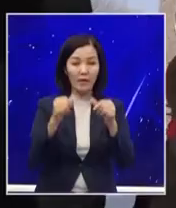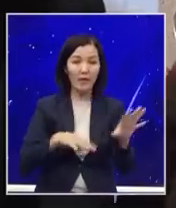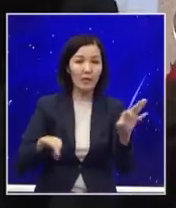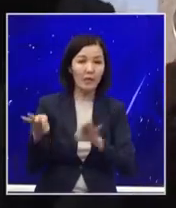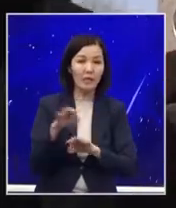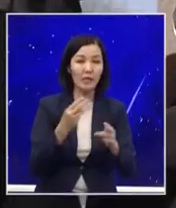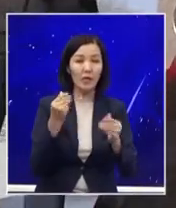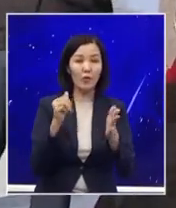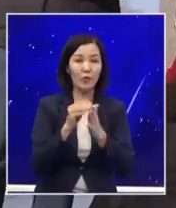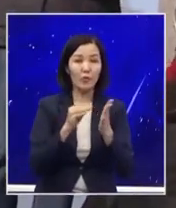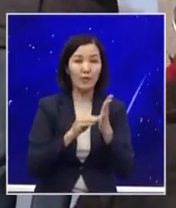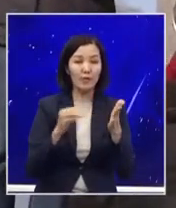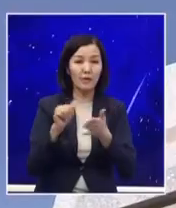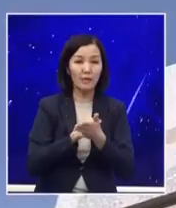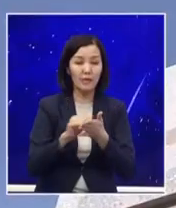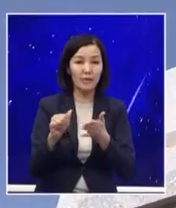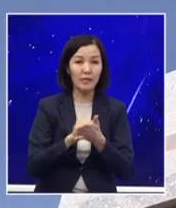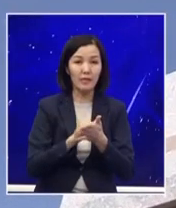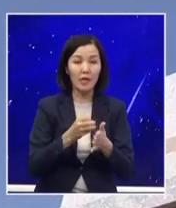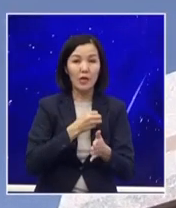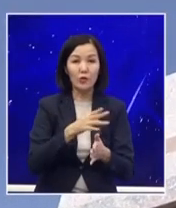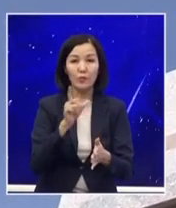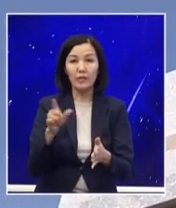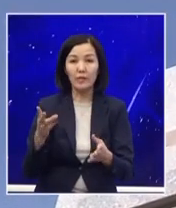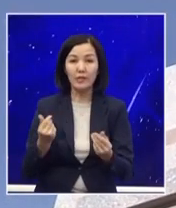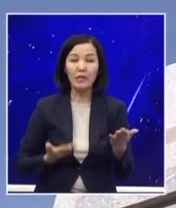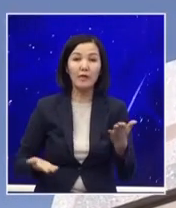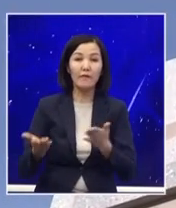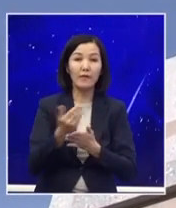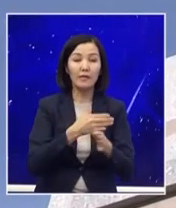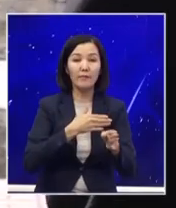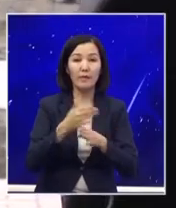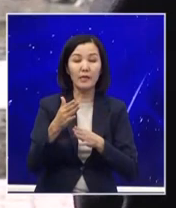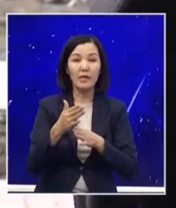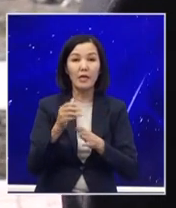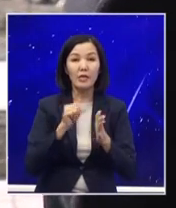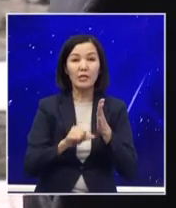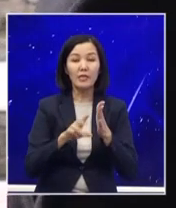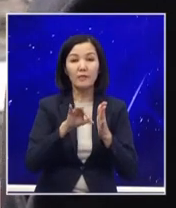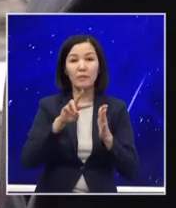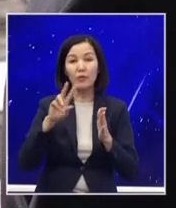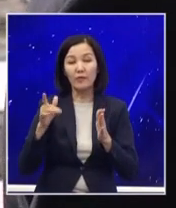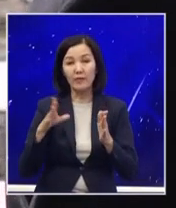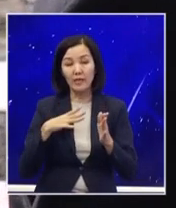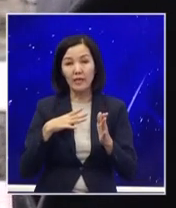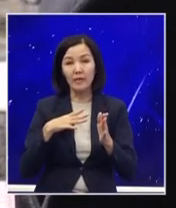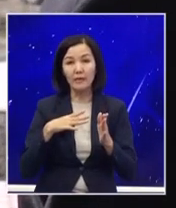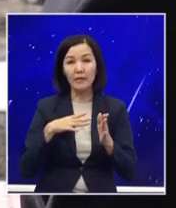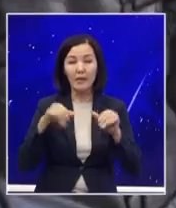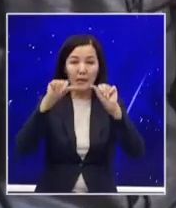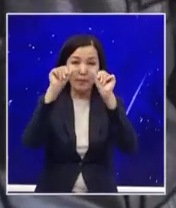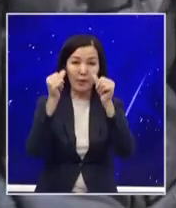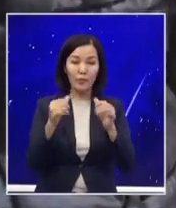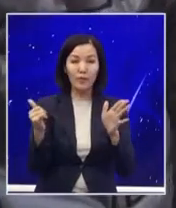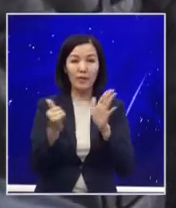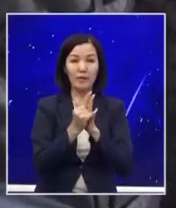проектно-сметной документации спонсируются меценатами. На реализацию идеи неравнодушными гражданами выделено порядка 60 миллионов тенге. Монумент расположен в